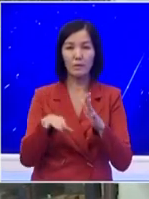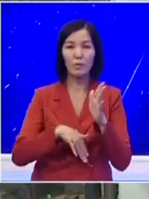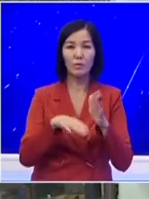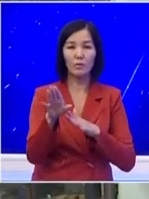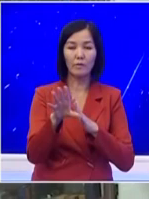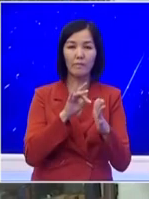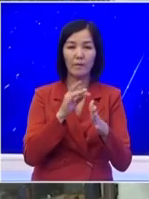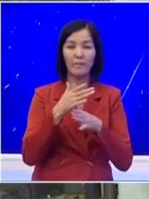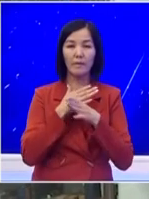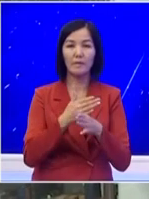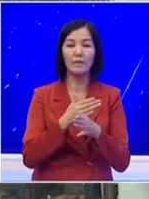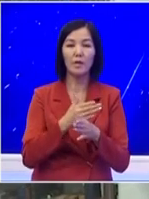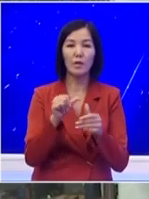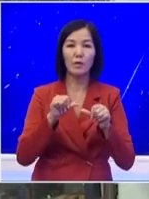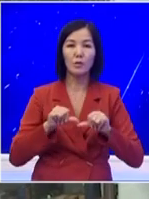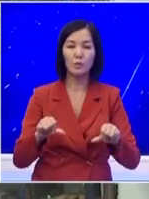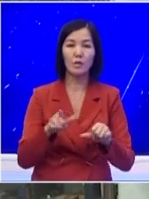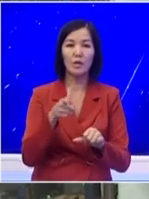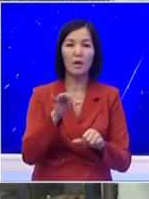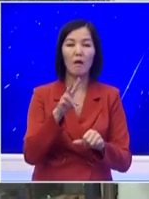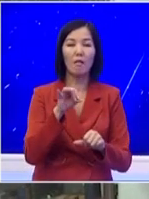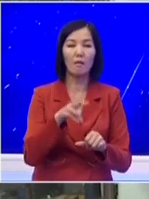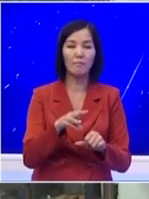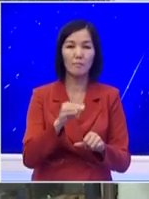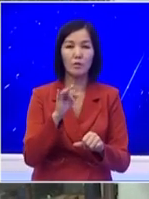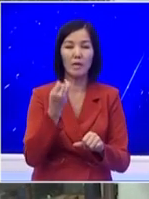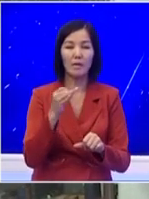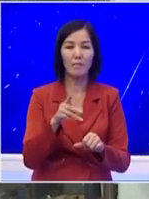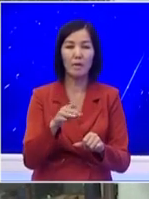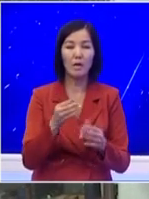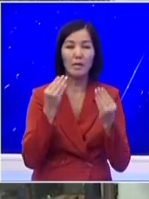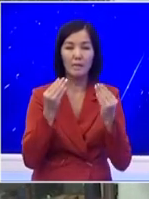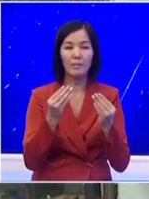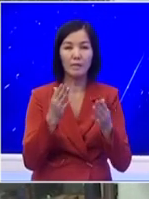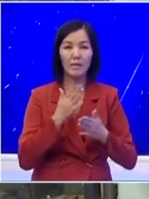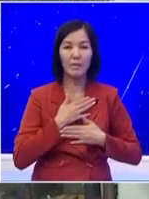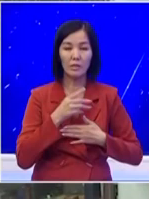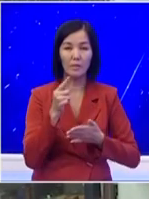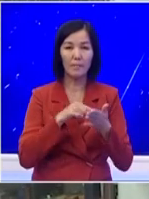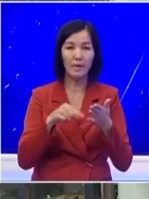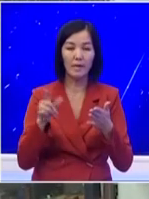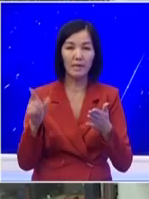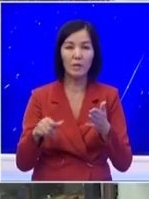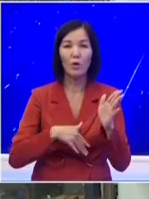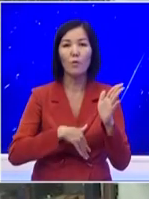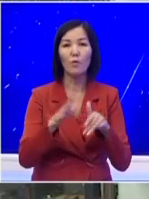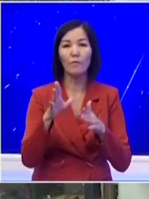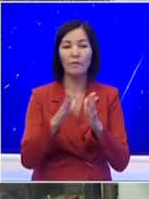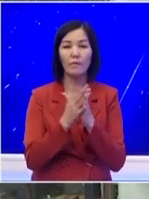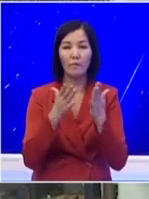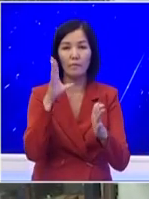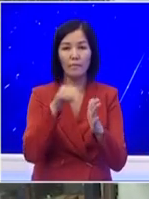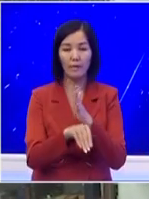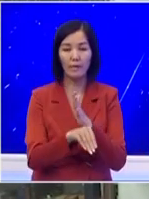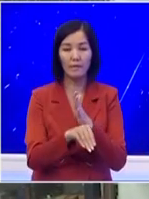лучших посодействовал один из членов жюри – Галым Жайвабай, замечательный писатель нашего края. Избранные произведения мы увековечили в книге Азаматына